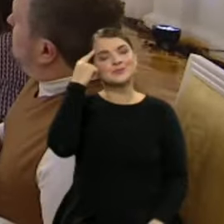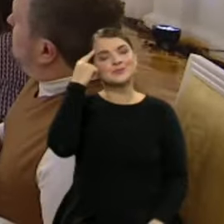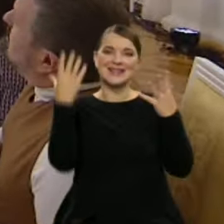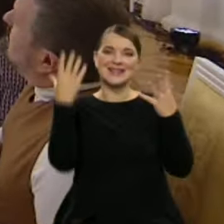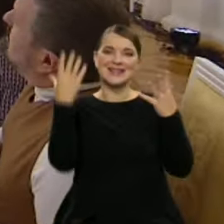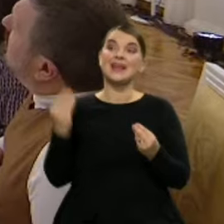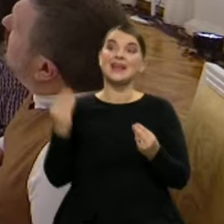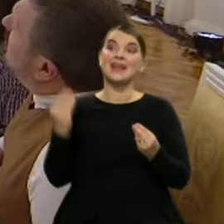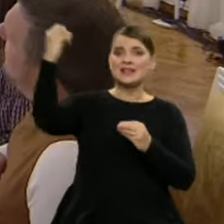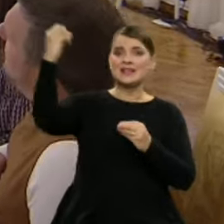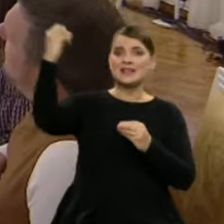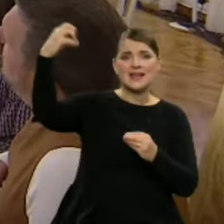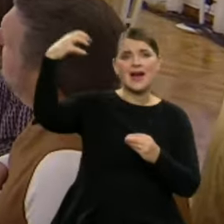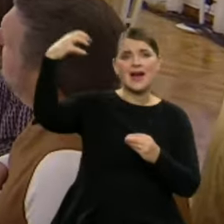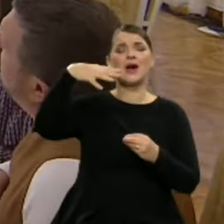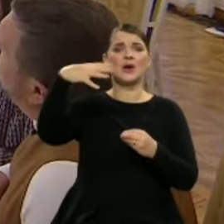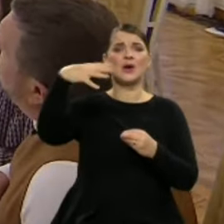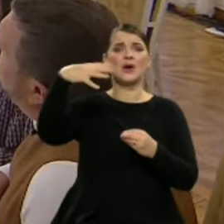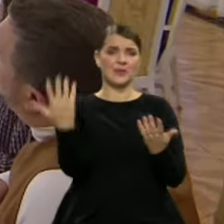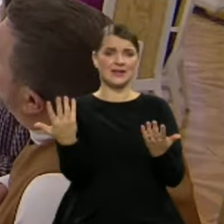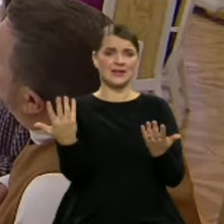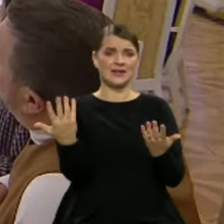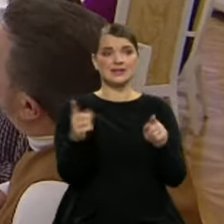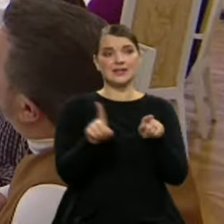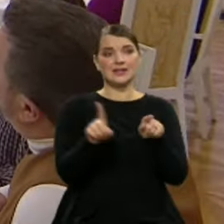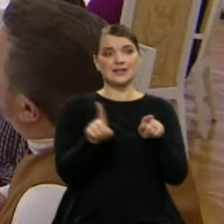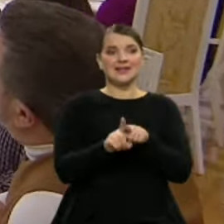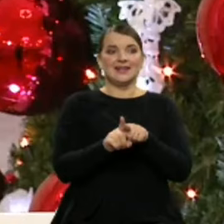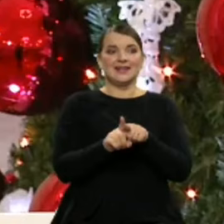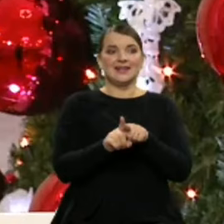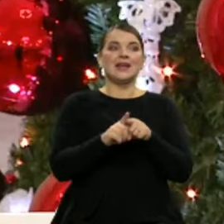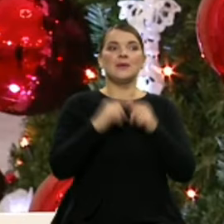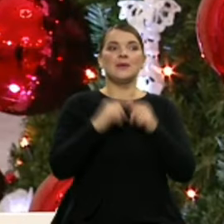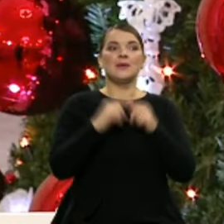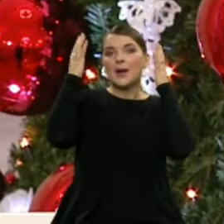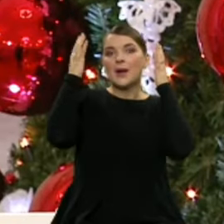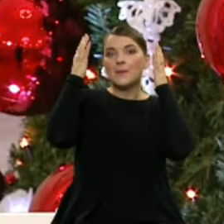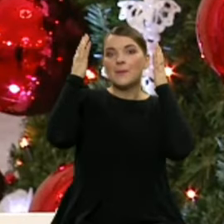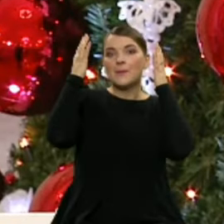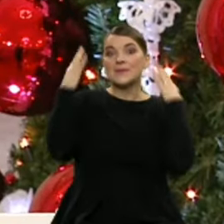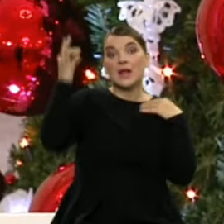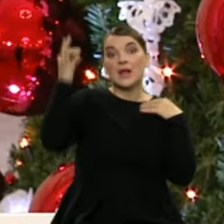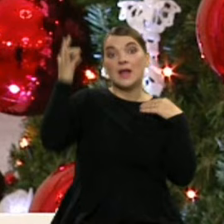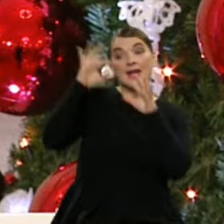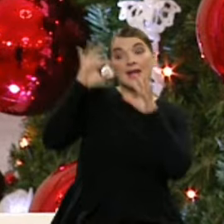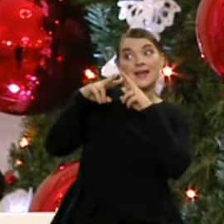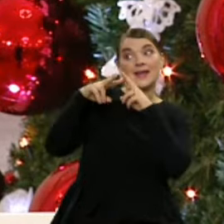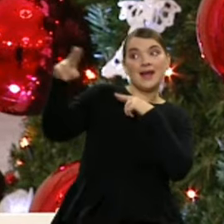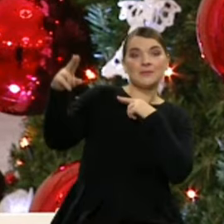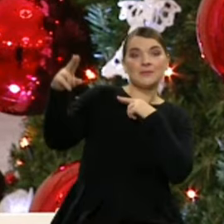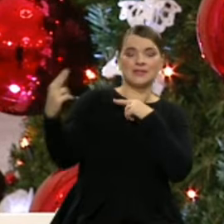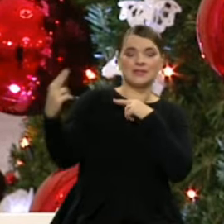saulėtą dieną, toks labai saulėtas, kaip mano plaukų spalvos berniukas atbėgo ir apkabino mane.